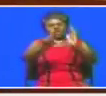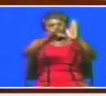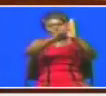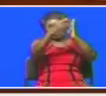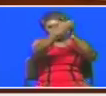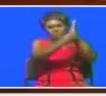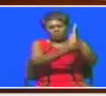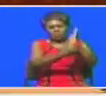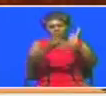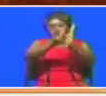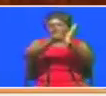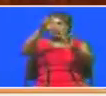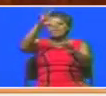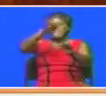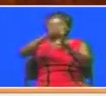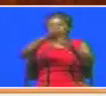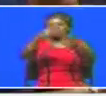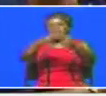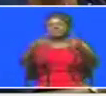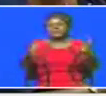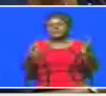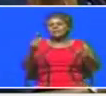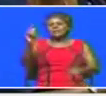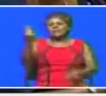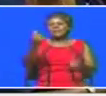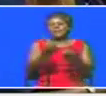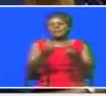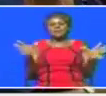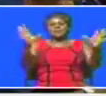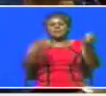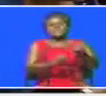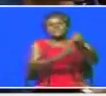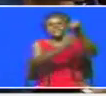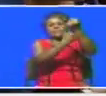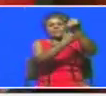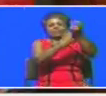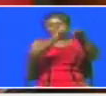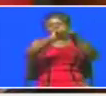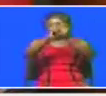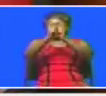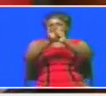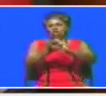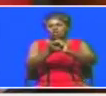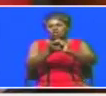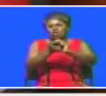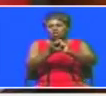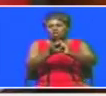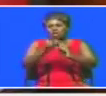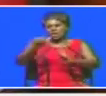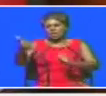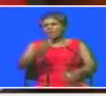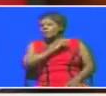vya sheria za uchaguzi iling'ananga, Wakenya kadhaa wakiunga mkono marekebisho hayo. Should we go for another